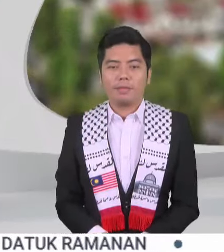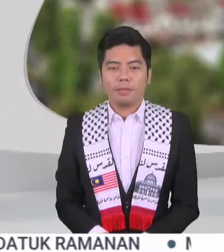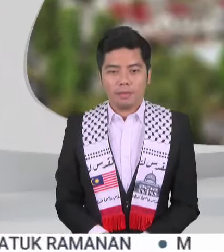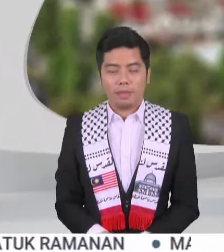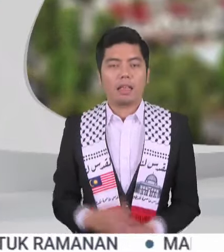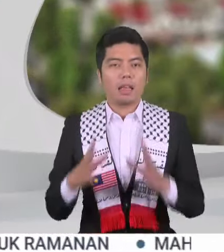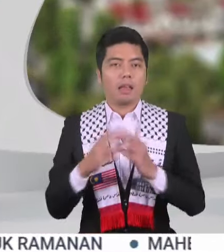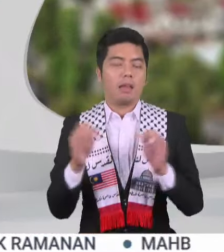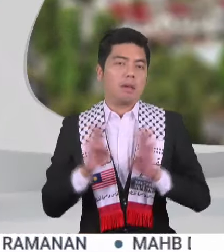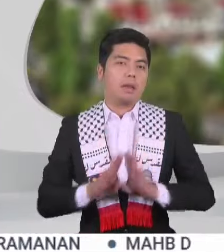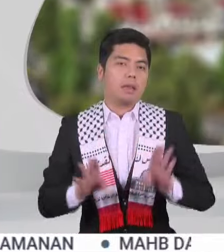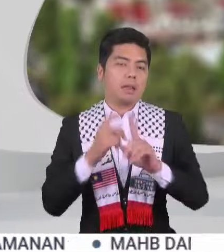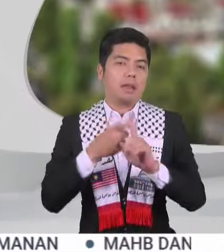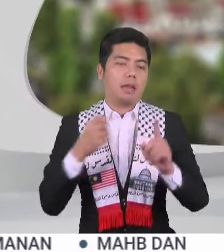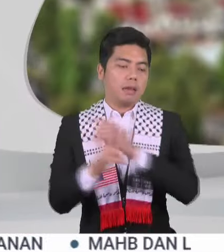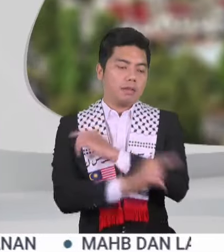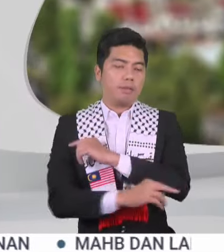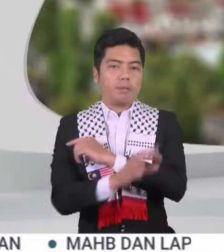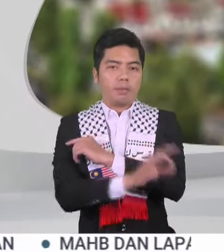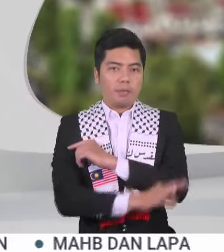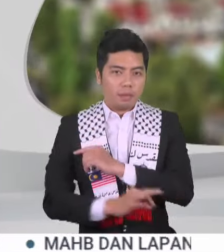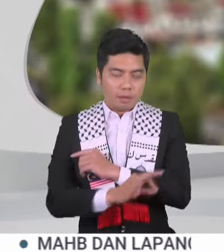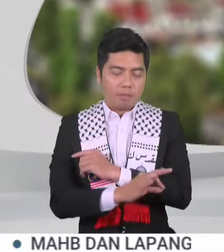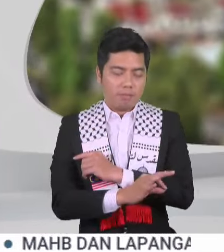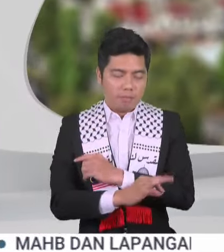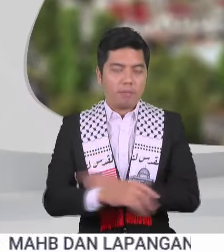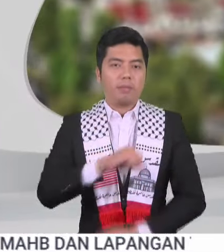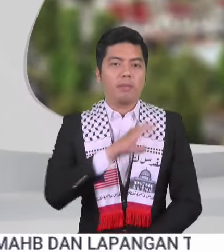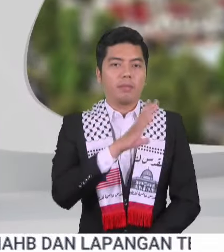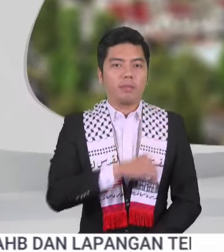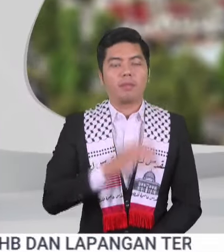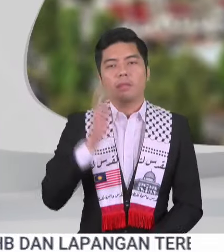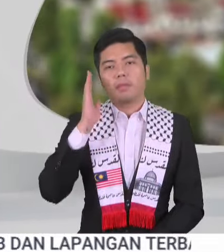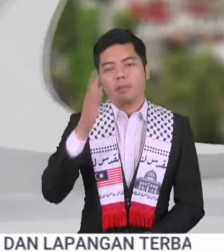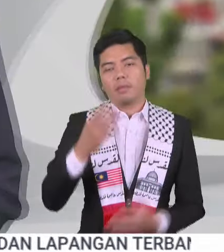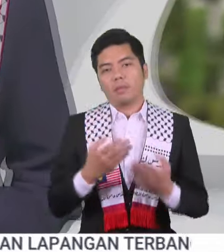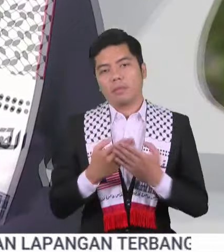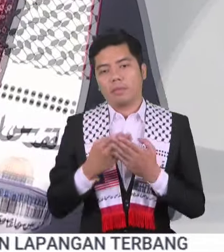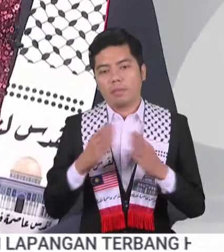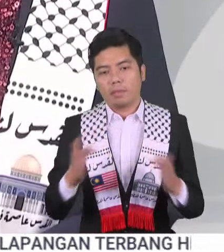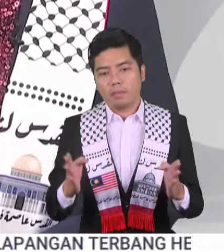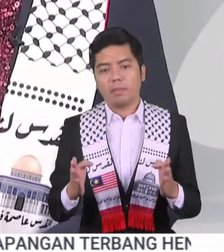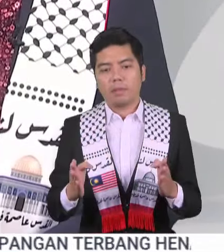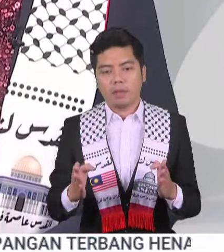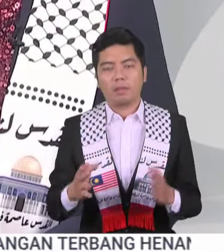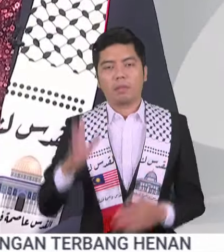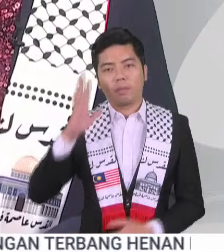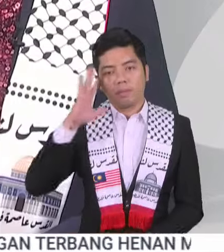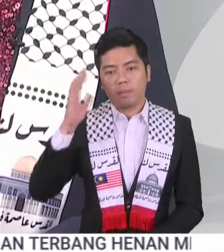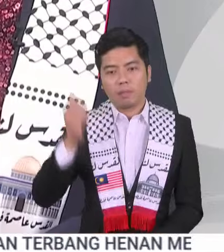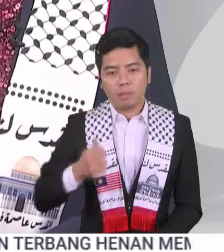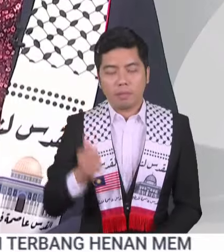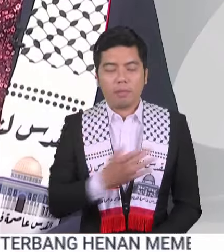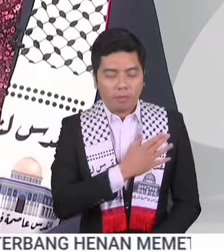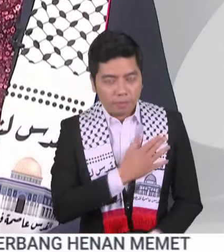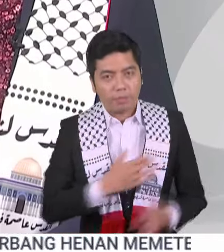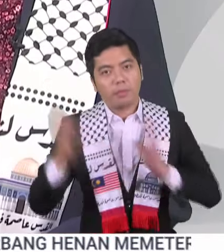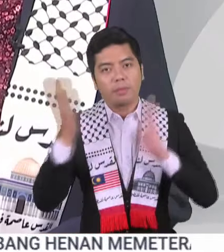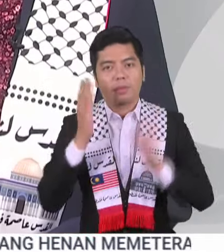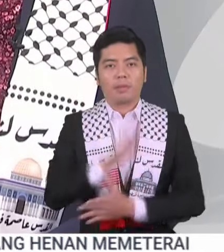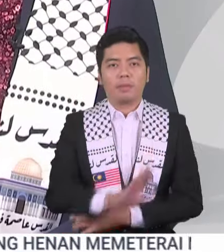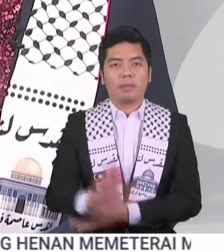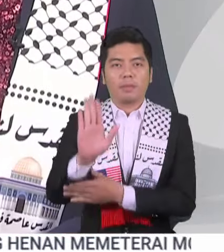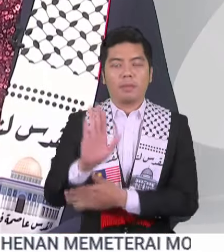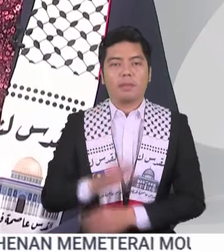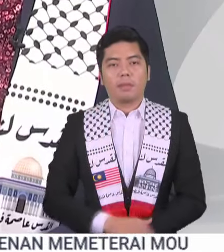Sekian paparan dari Negeri Sembilan. Dari sungai ke segara, Palestin pasti merdeka. Assalamualaikum dan salam Malaysia